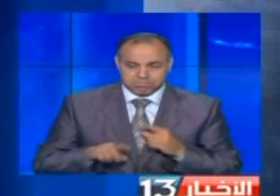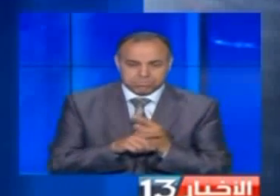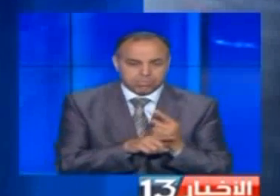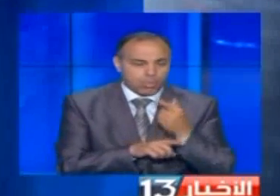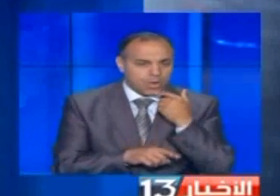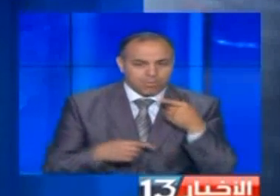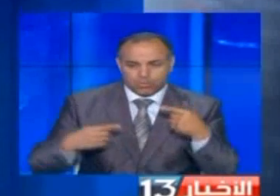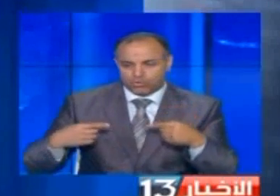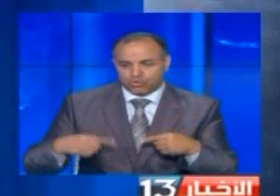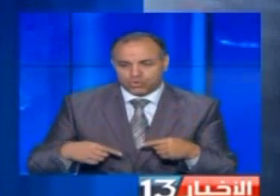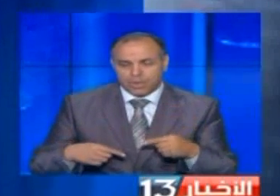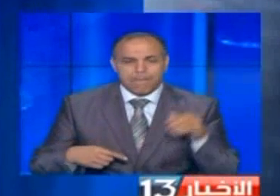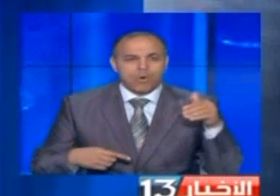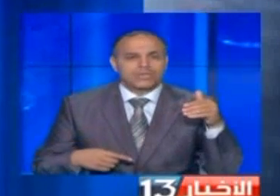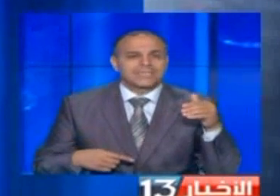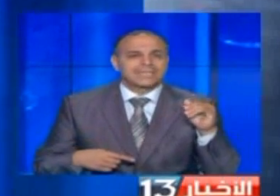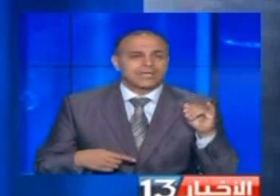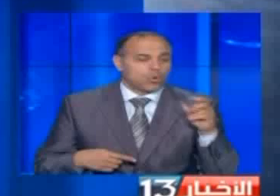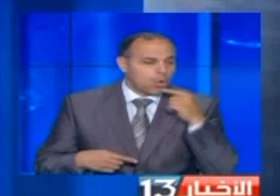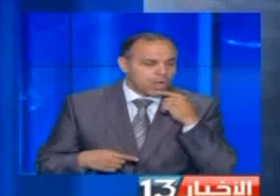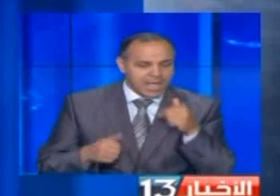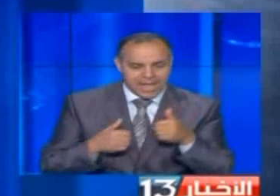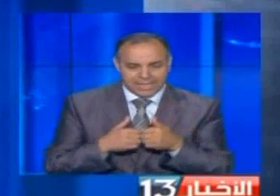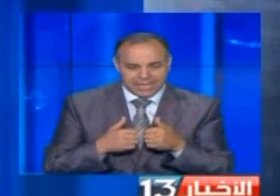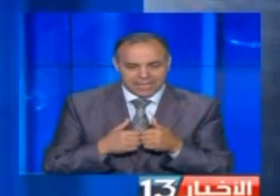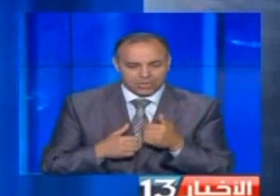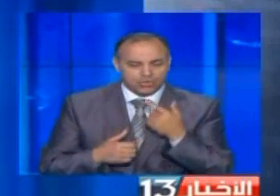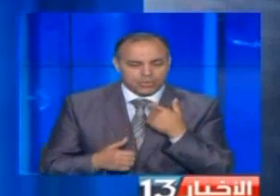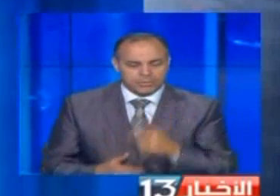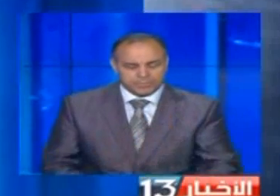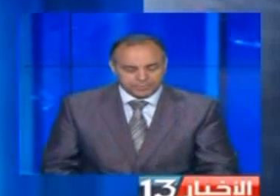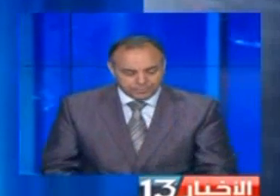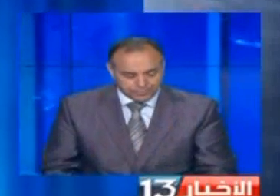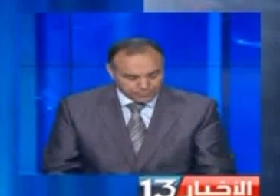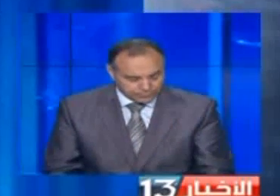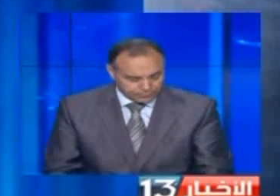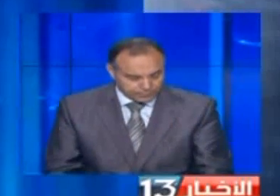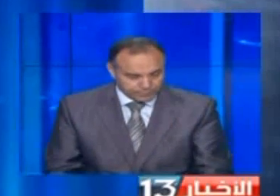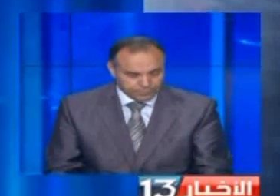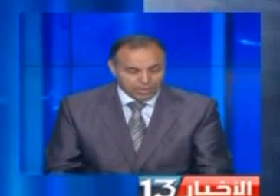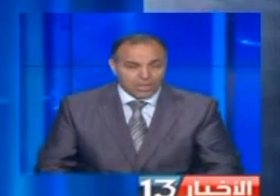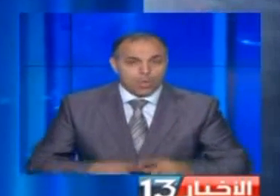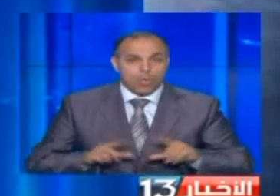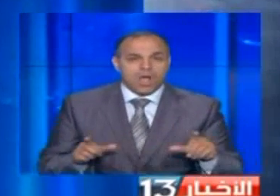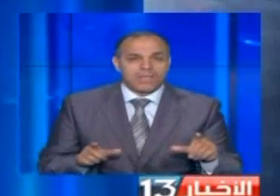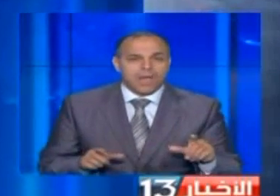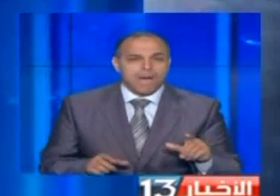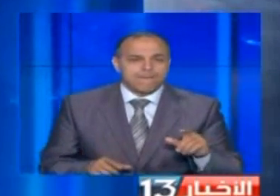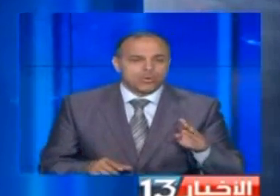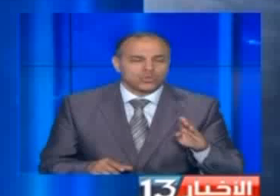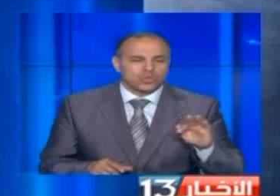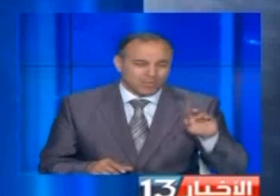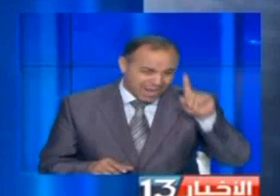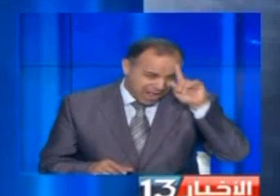لقاءاته بمواجهة مونتينيغرو في 11 جوان. وضع نادي بوروسيا